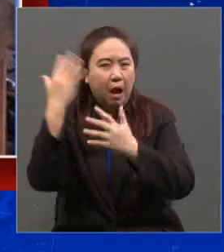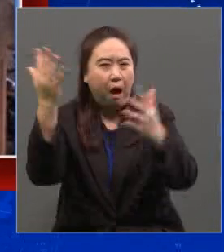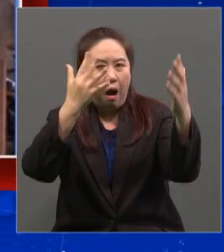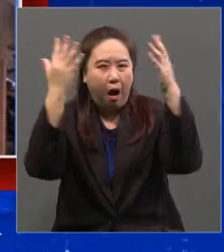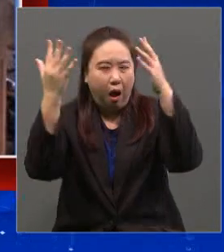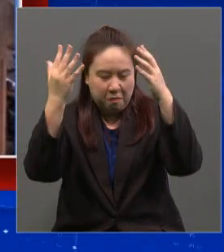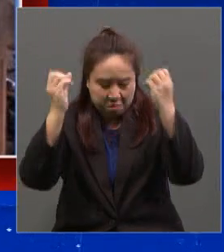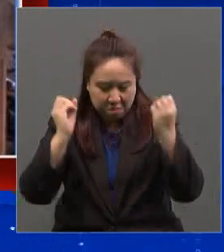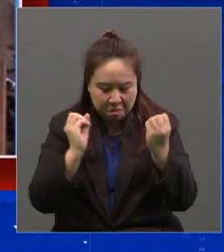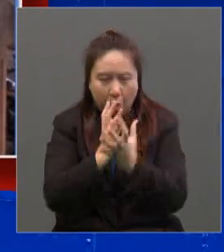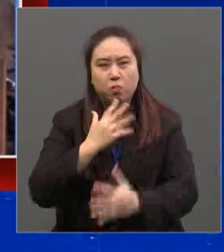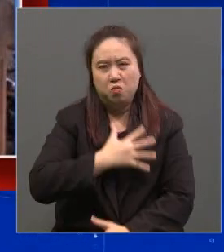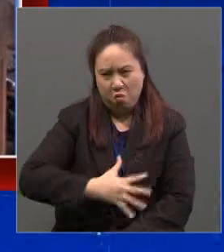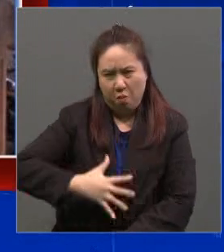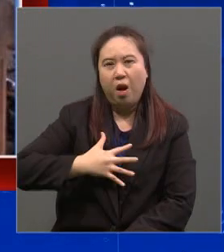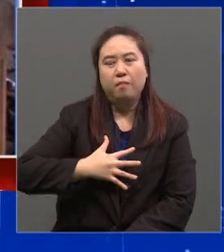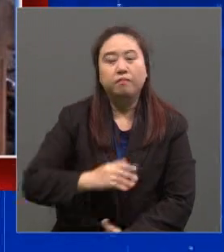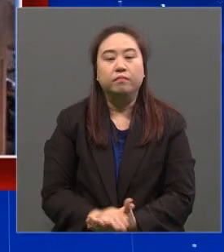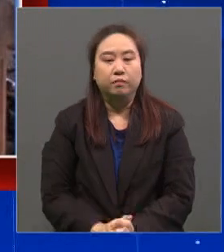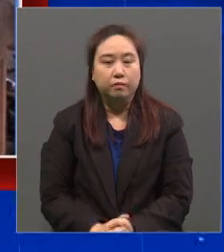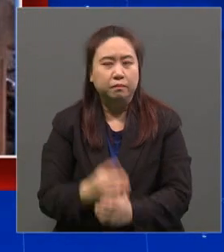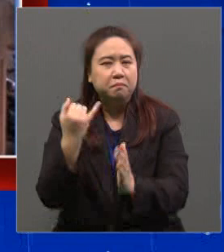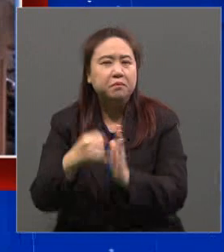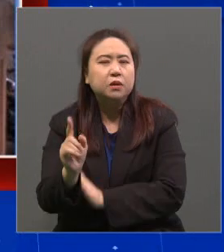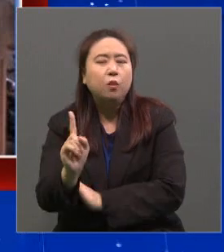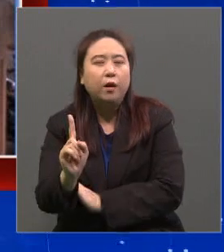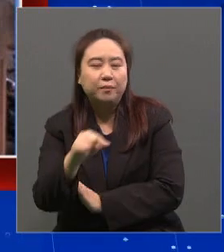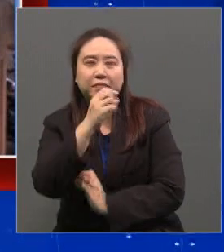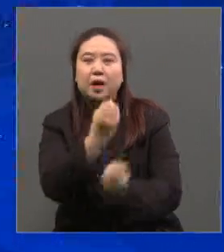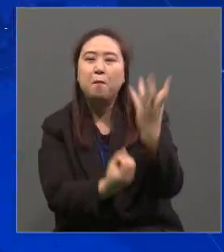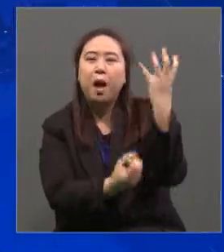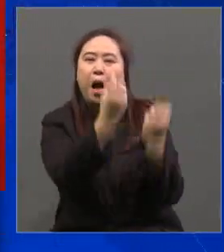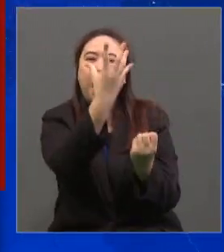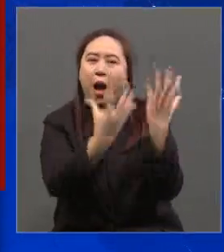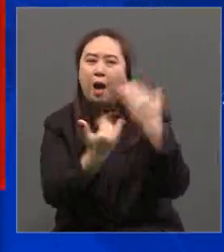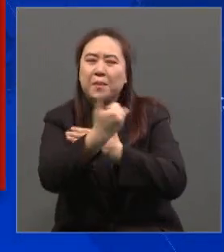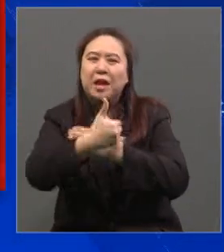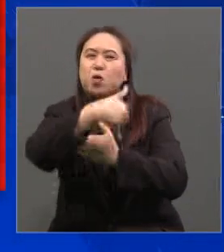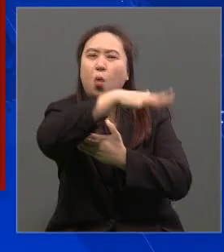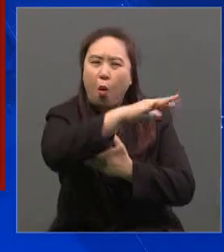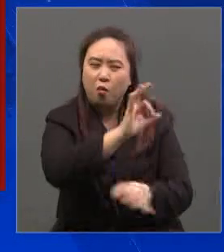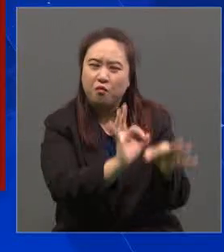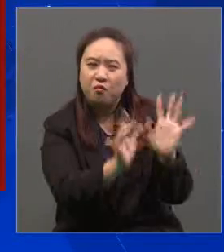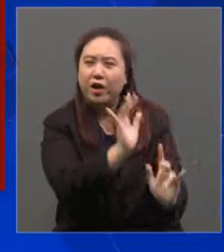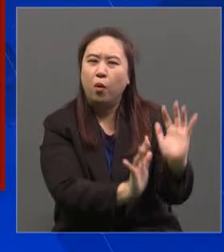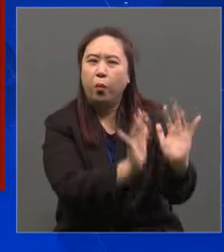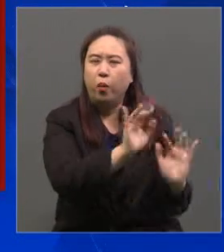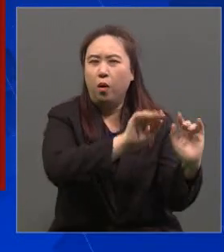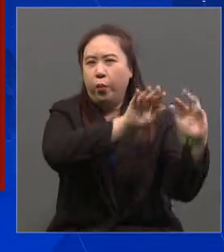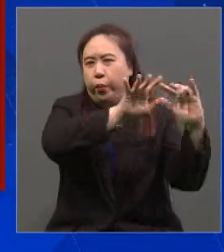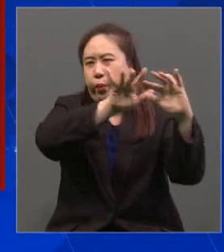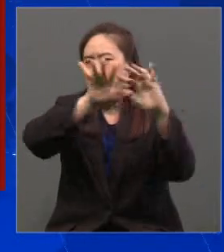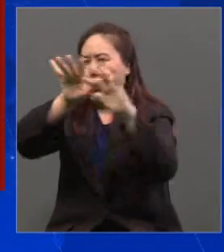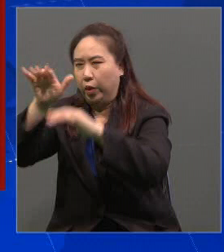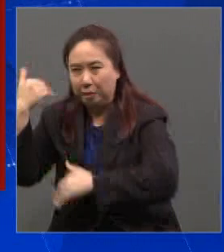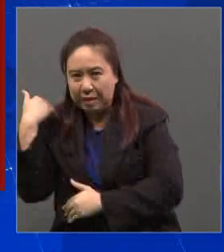เกณฑ์ที่เริ่มมีผลต่อสุขภาพส่วนสาเหตุปัจจัยส่วนหนึ่งก็มาจากไฟป่าหมอกควันจากประเทศเพื่อนบ้านครับรวมทั้งจากในประเทศ